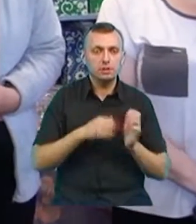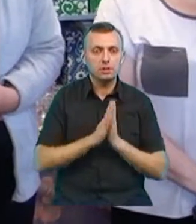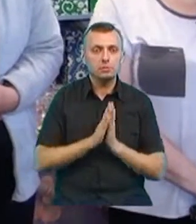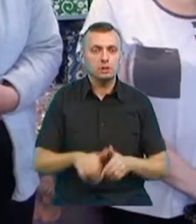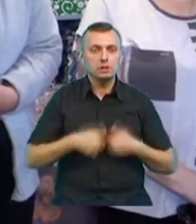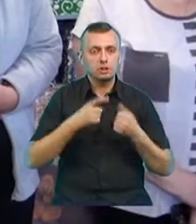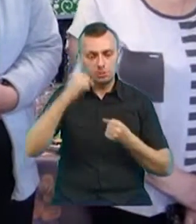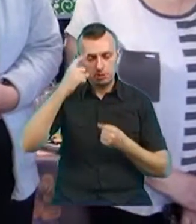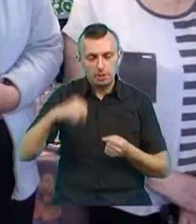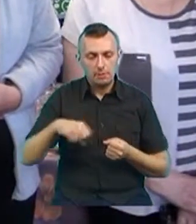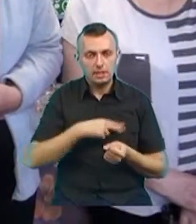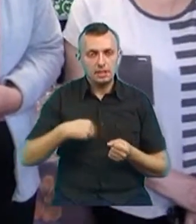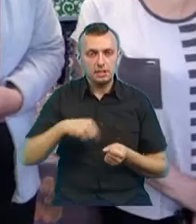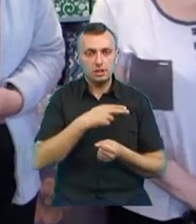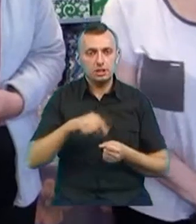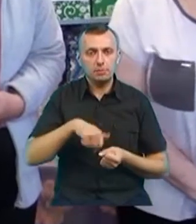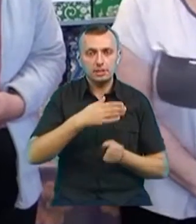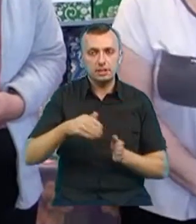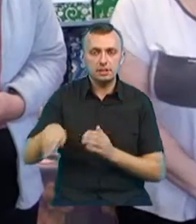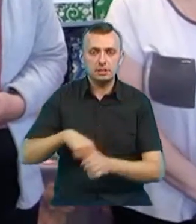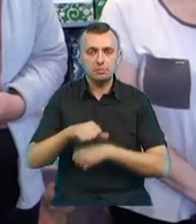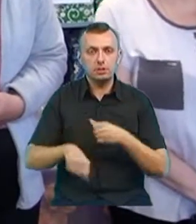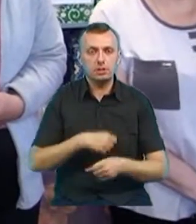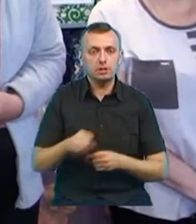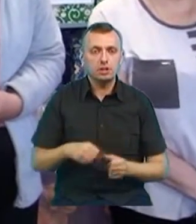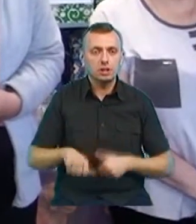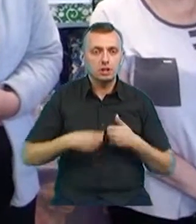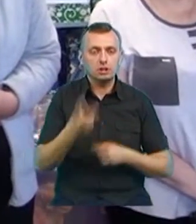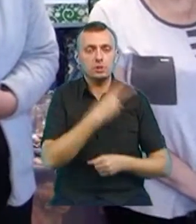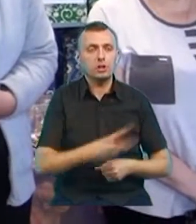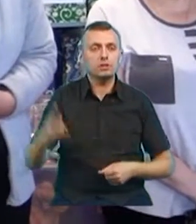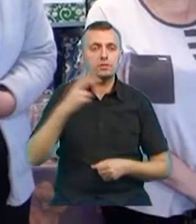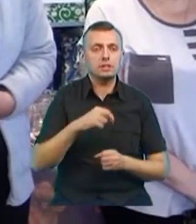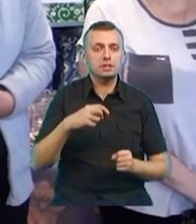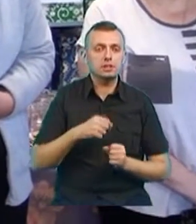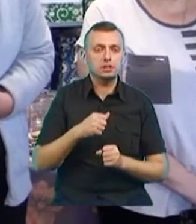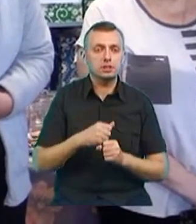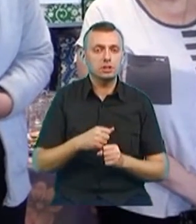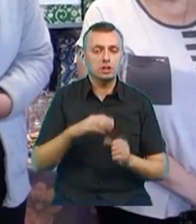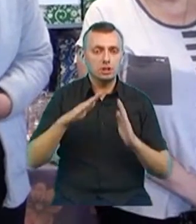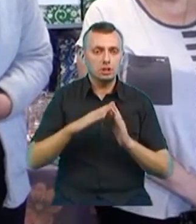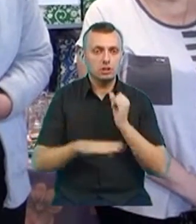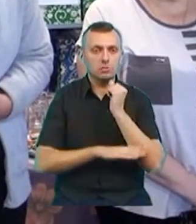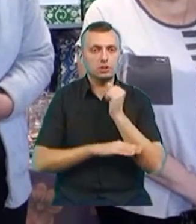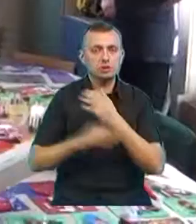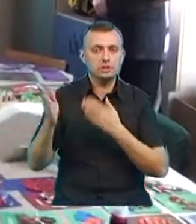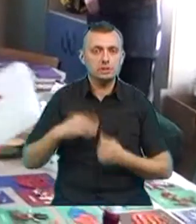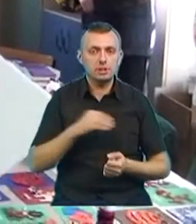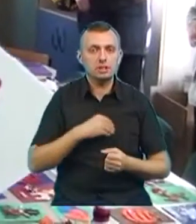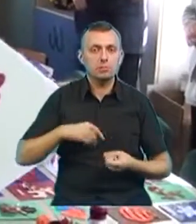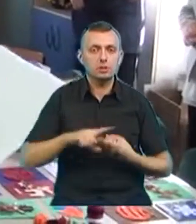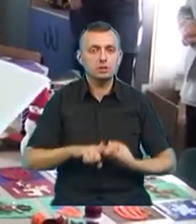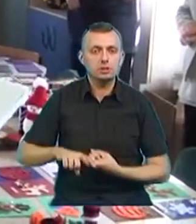wszystkie dzieła, jakie zostały do tej pory zrobione i prosić, żebyście pamiętali o nas w przyszłym roku.